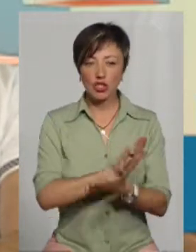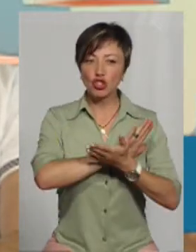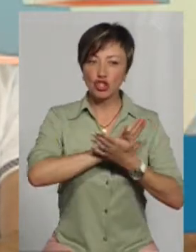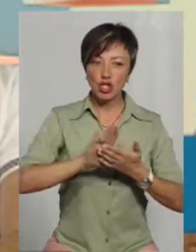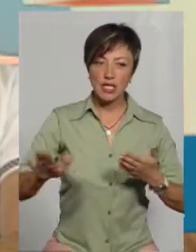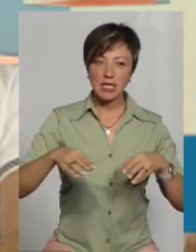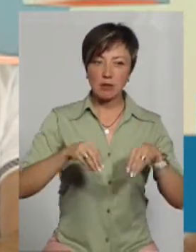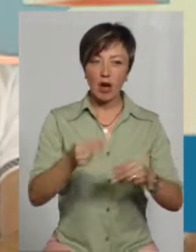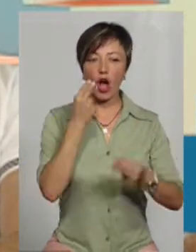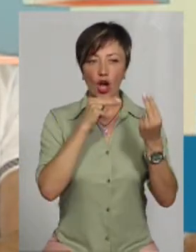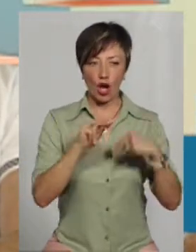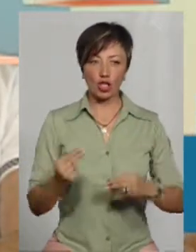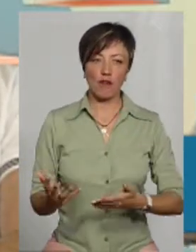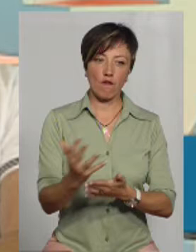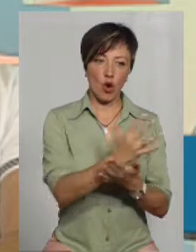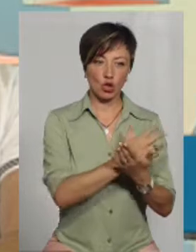земля, кращий врожай.